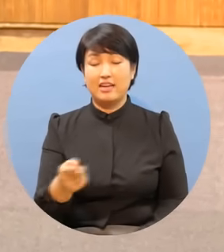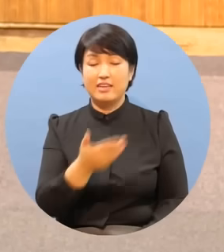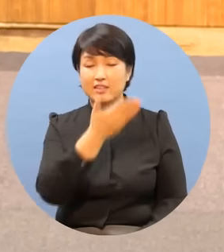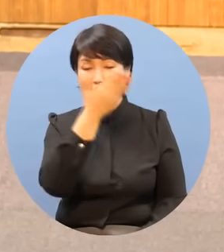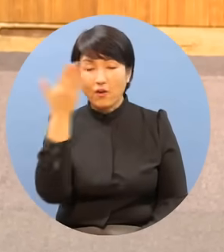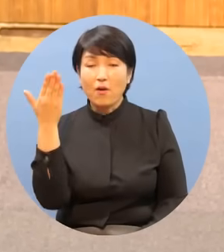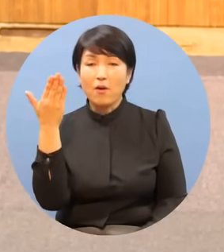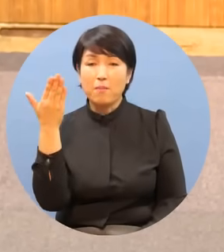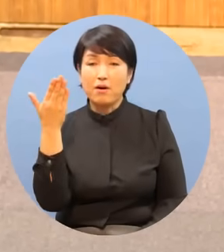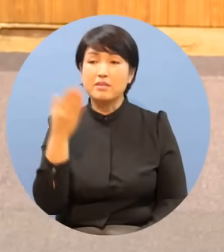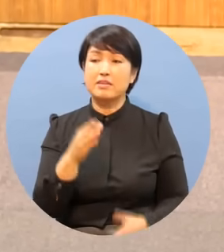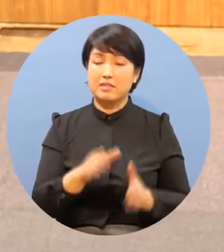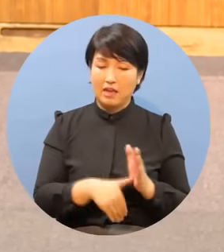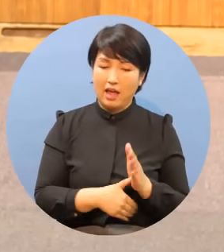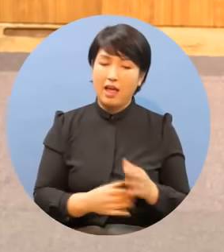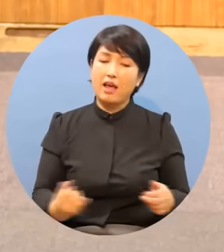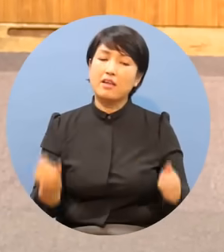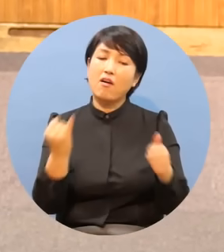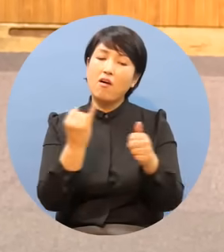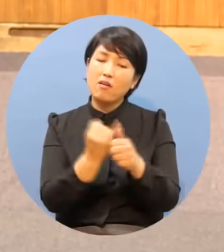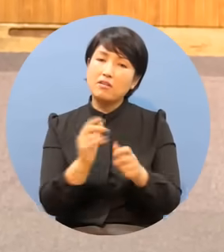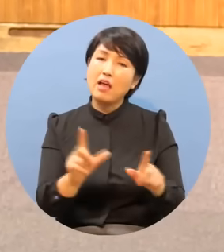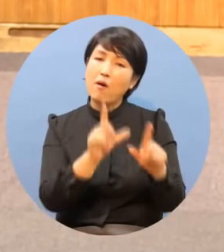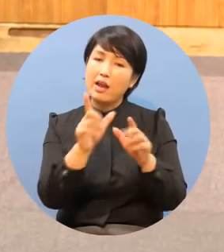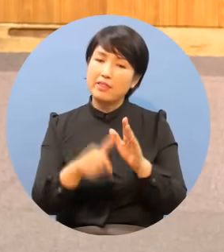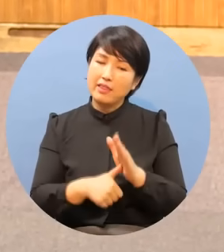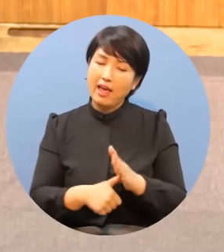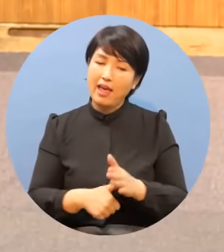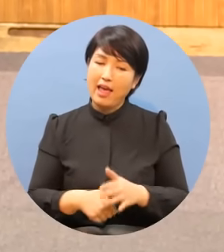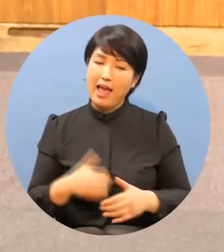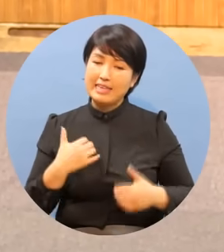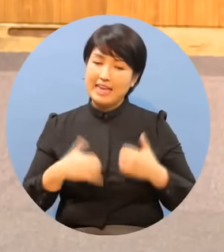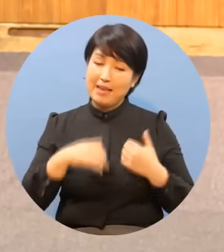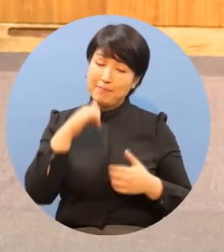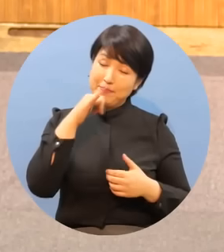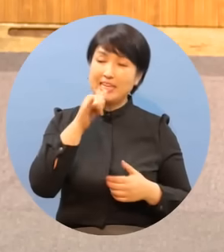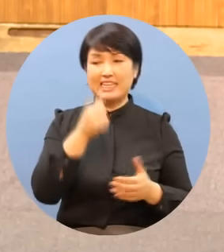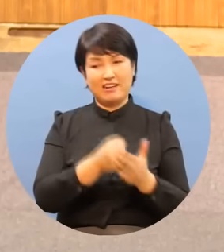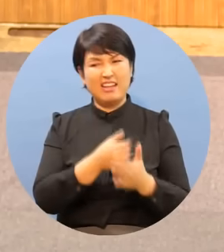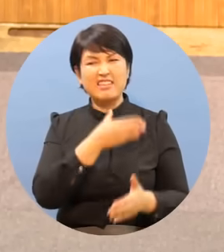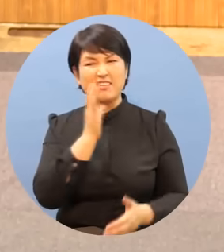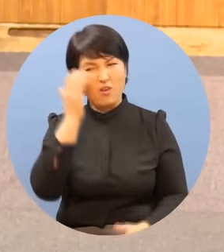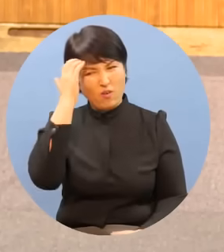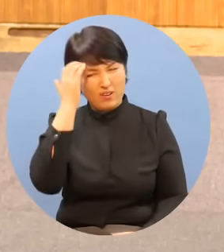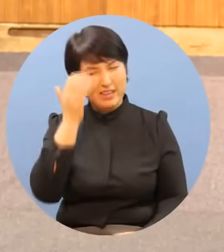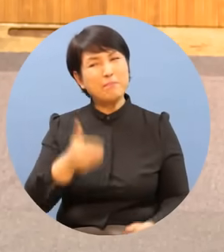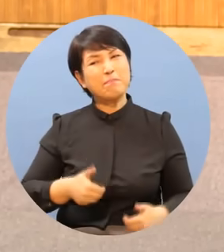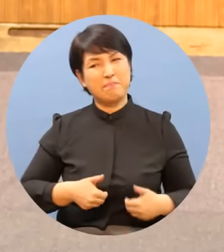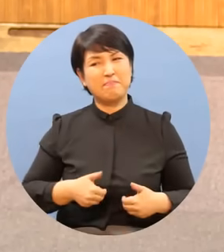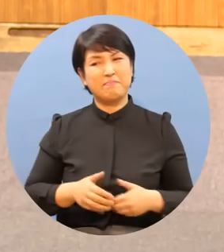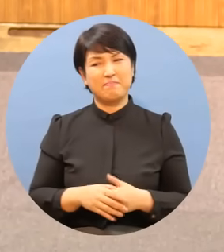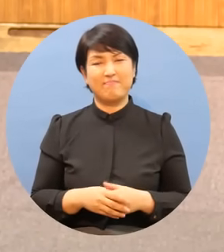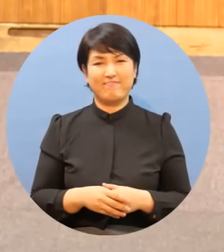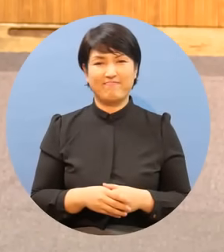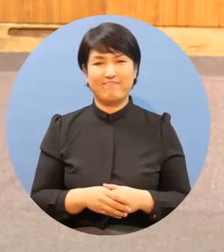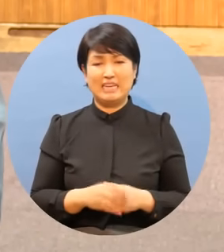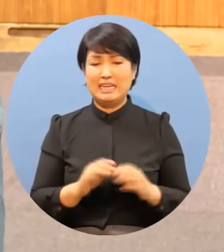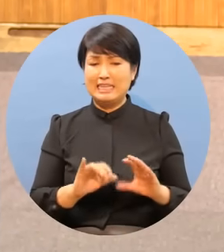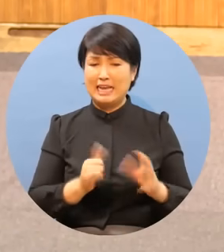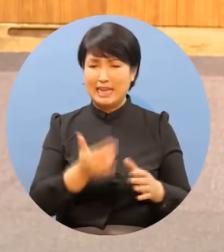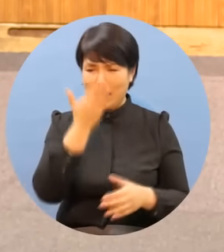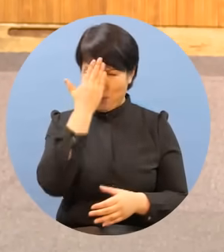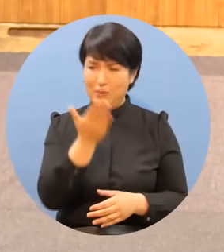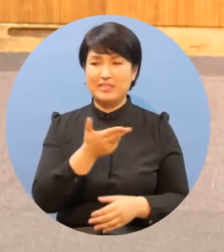자기가 젊어서 그 결혼 생활하면서 재미 많이 봤으니까 늙어서 고생 좀 해야 돼요.